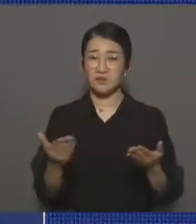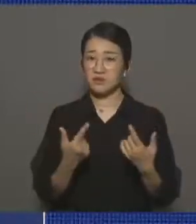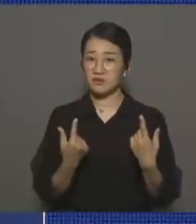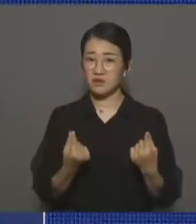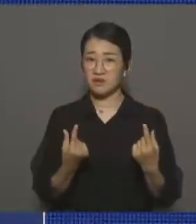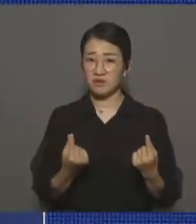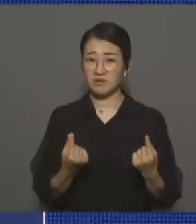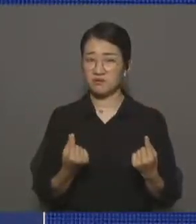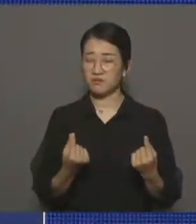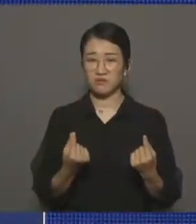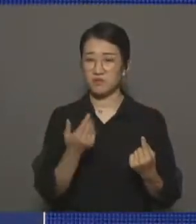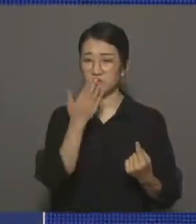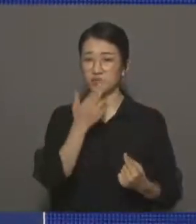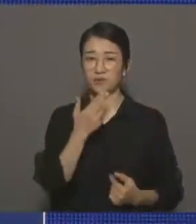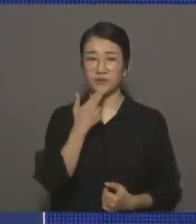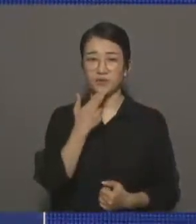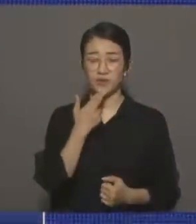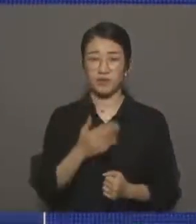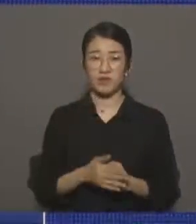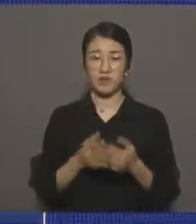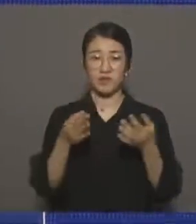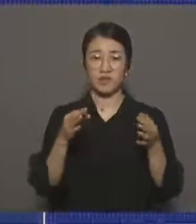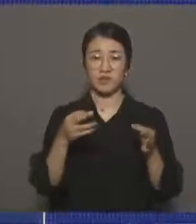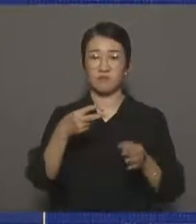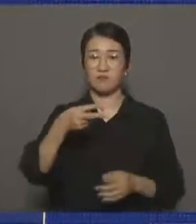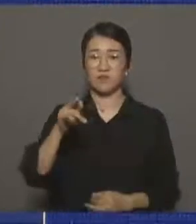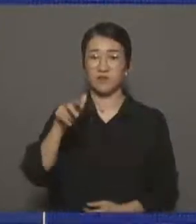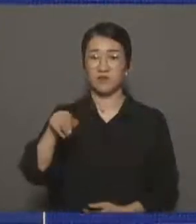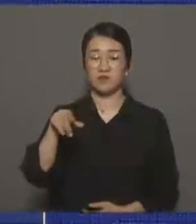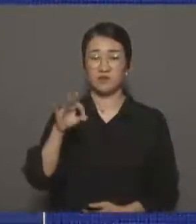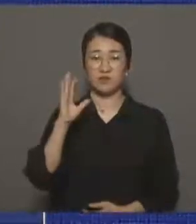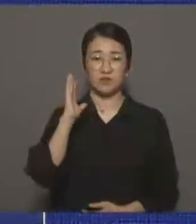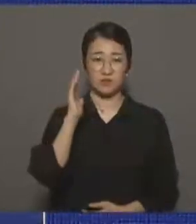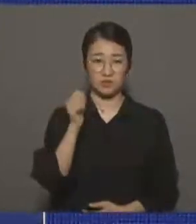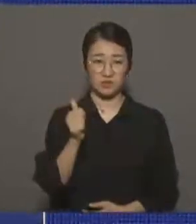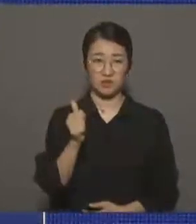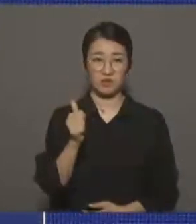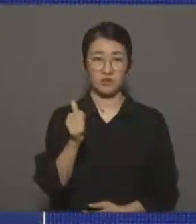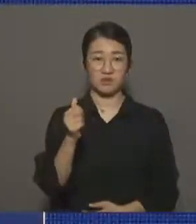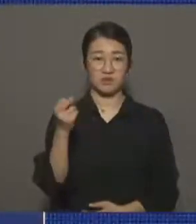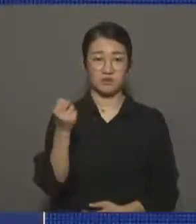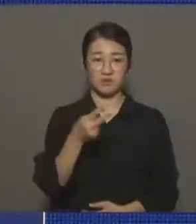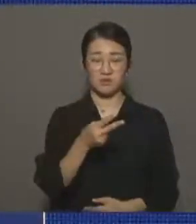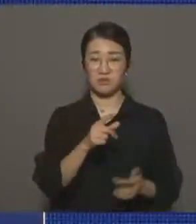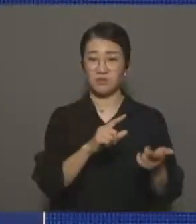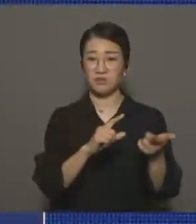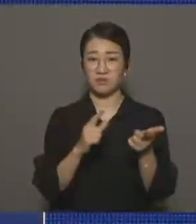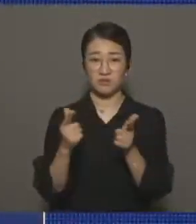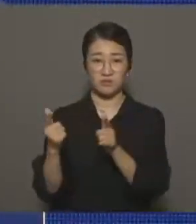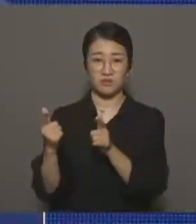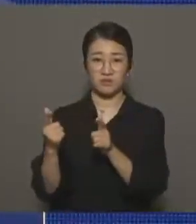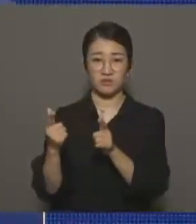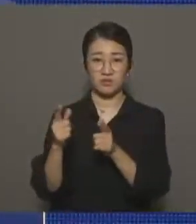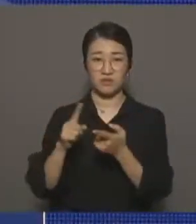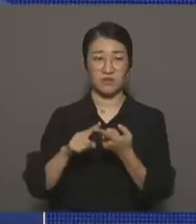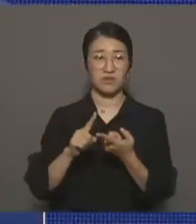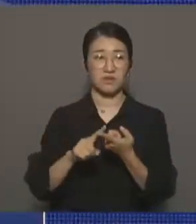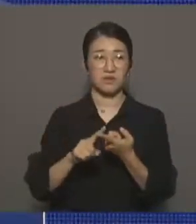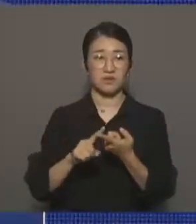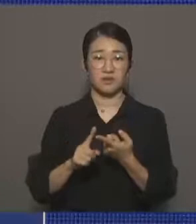수는 없습니다. 김대중 대통령께서는 비례대표 당선권 맨 끝 순서에 자신을